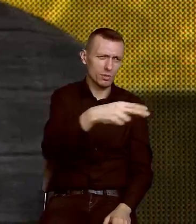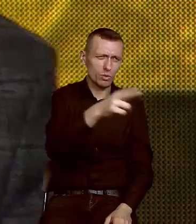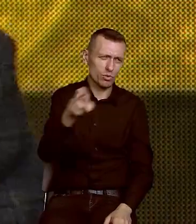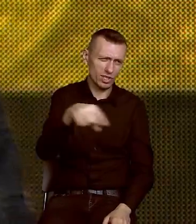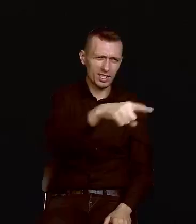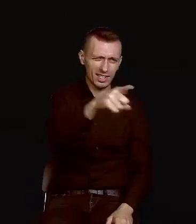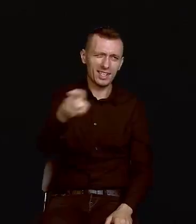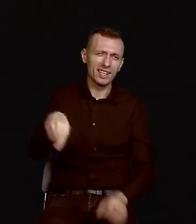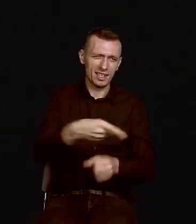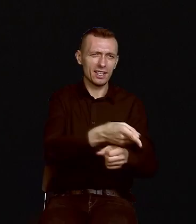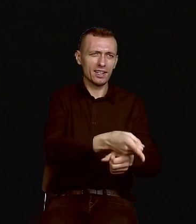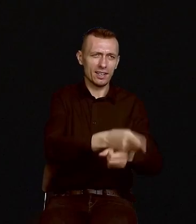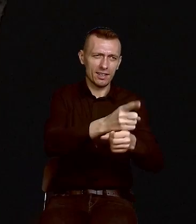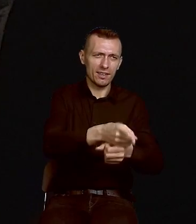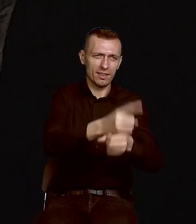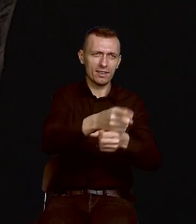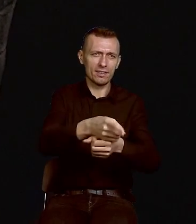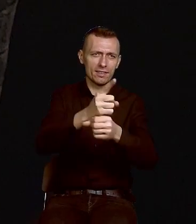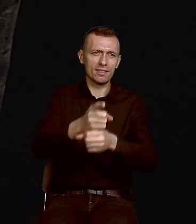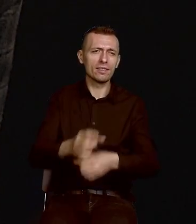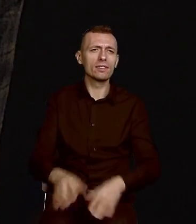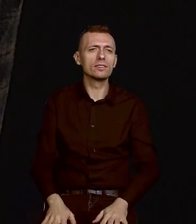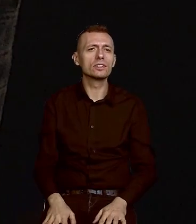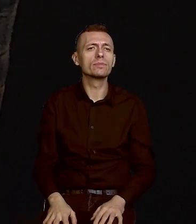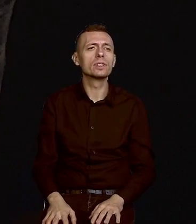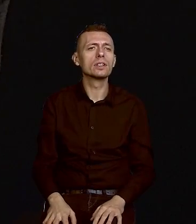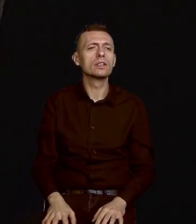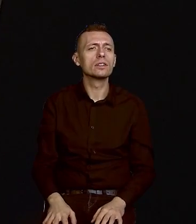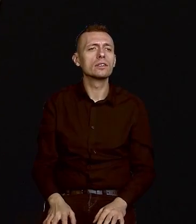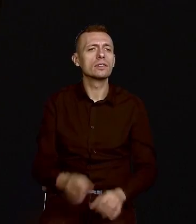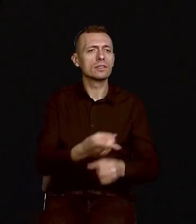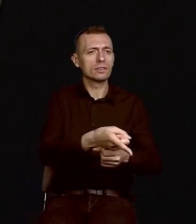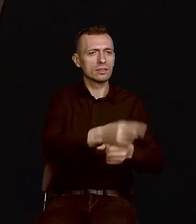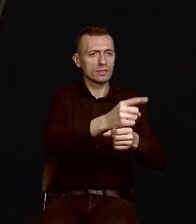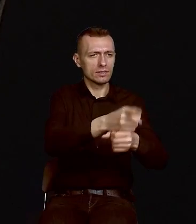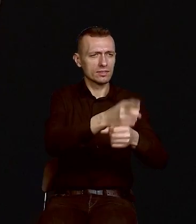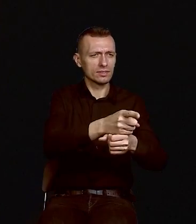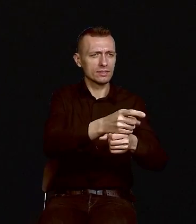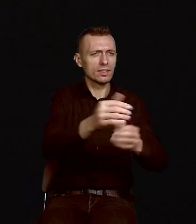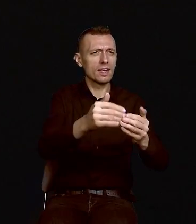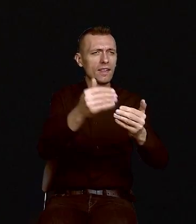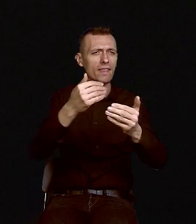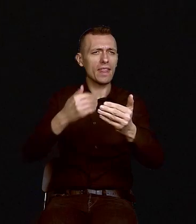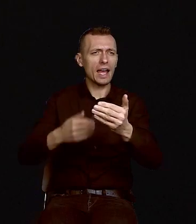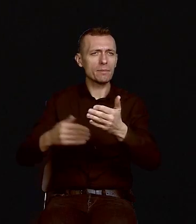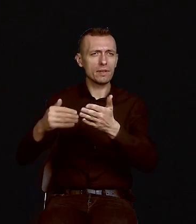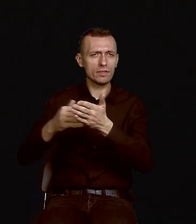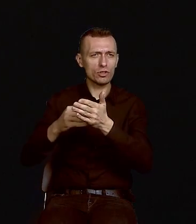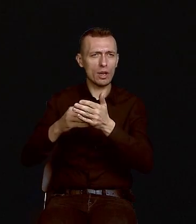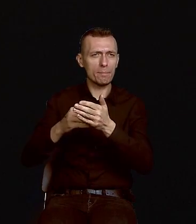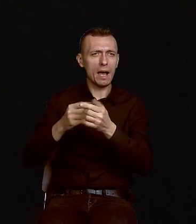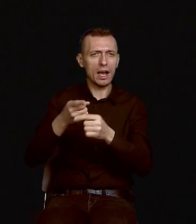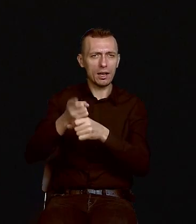fazę. Zanim zarzucasz wędkę, co robisz? Zakrywasz haczyk przynętą. Olku,